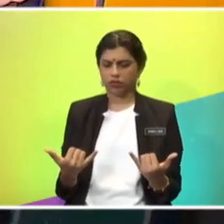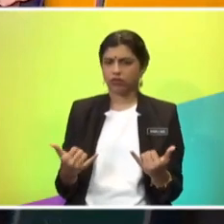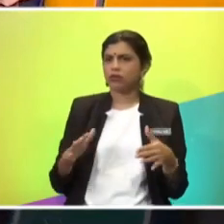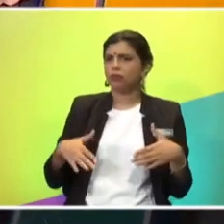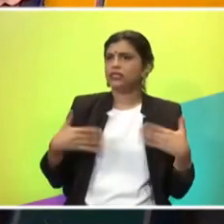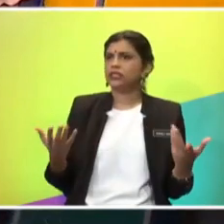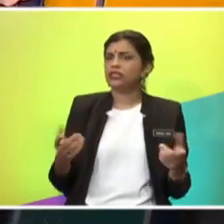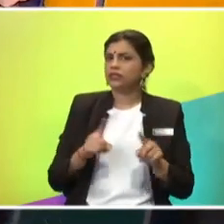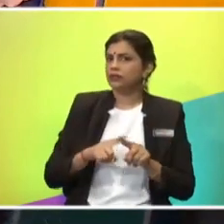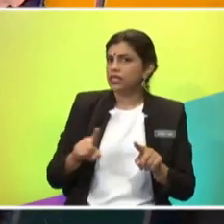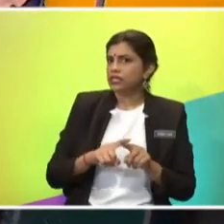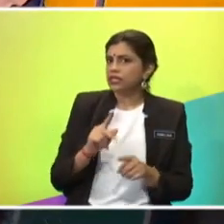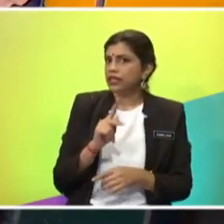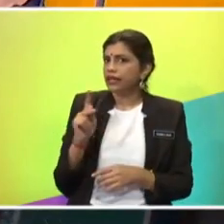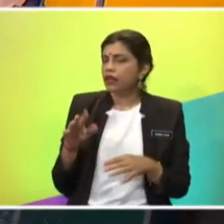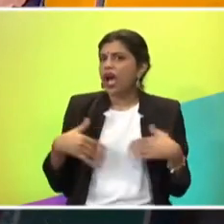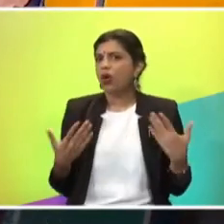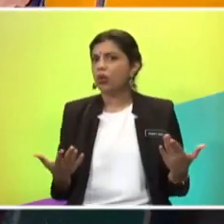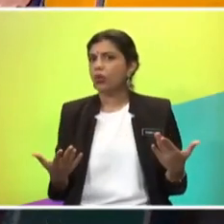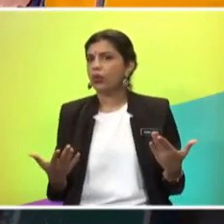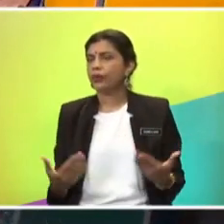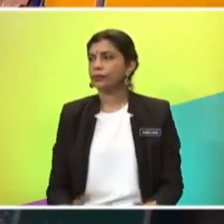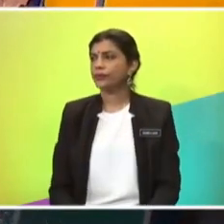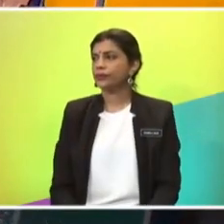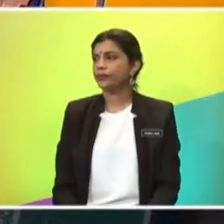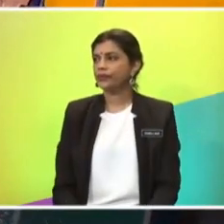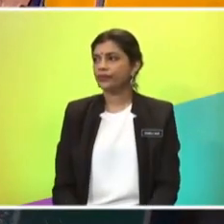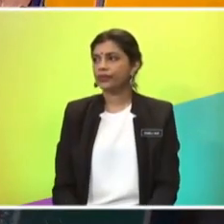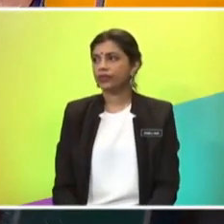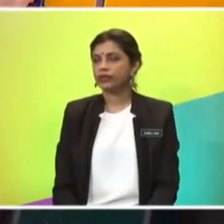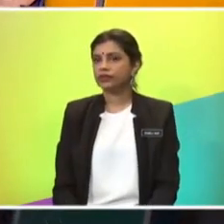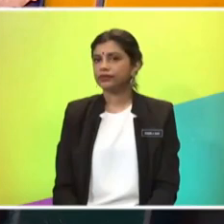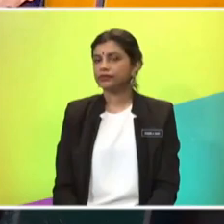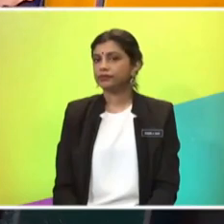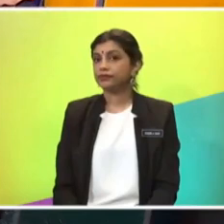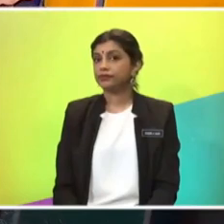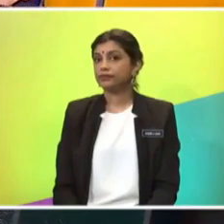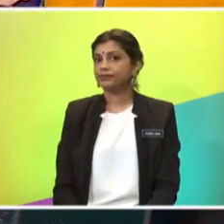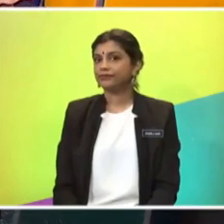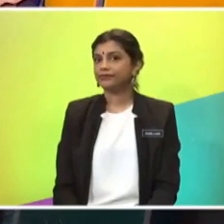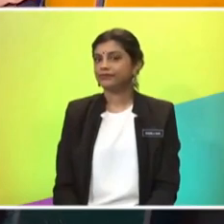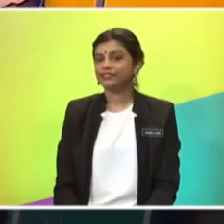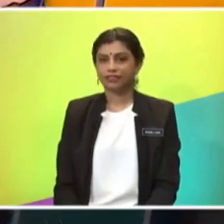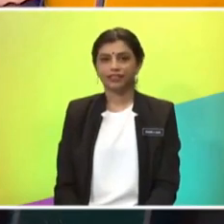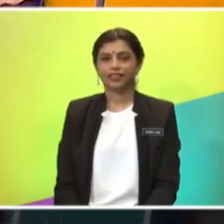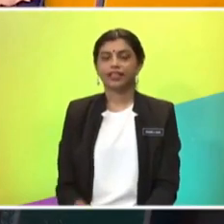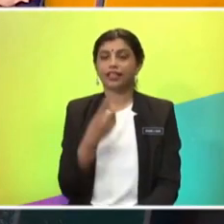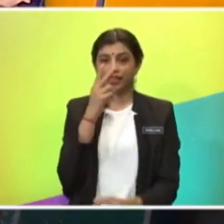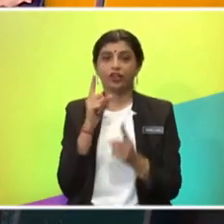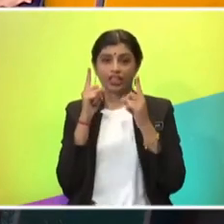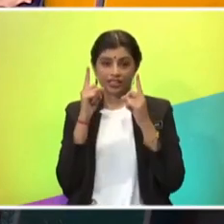cikgu. Macam mana nak membezakan dia ialah dengan peralatan ini juga sama juga contoh duit RM20. Baik. Tapi tadi